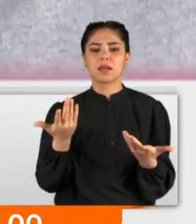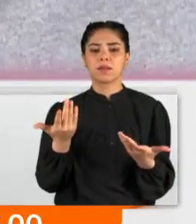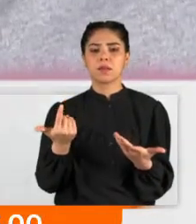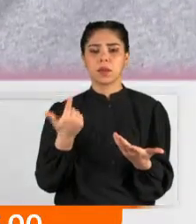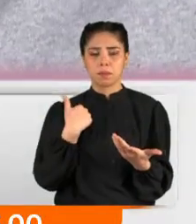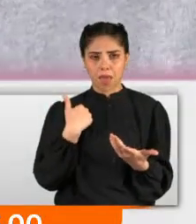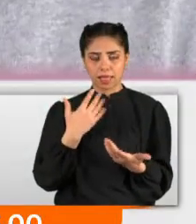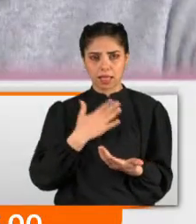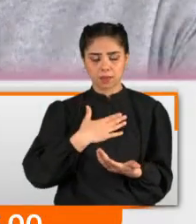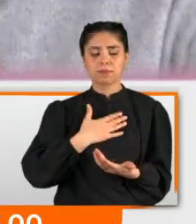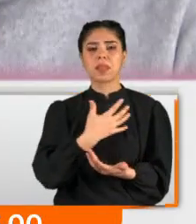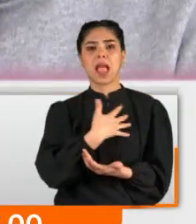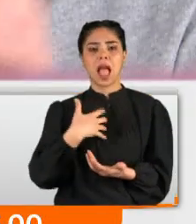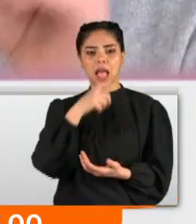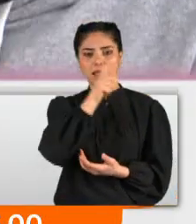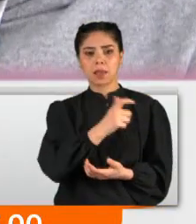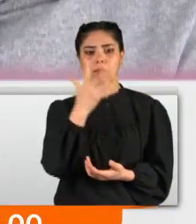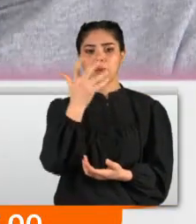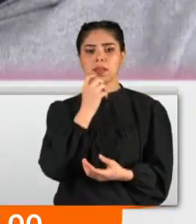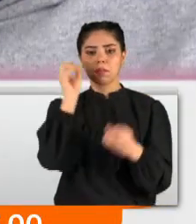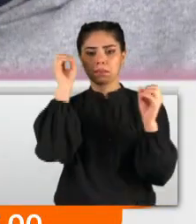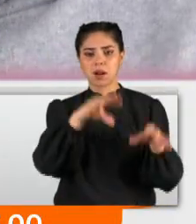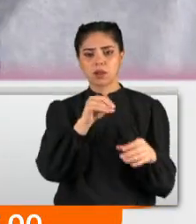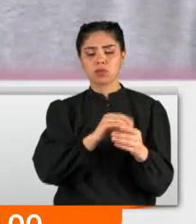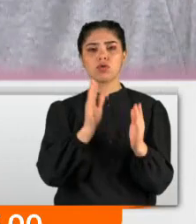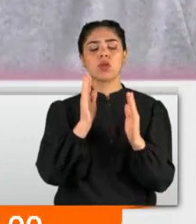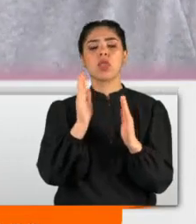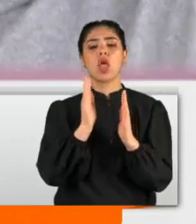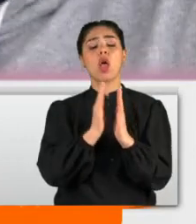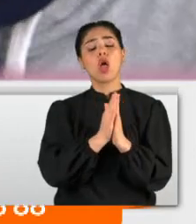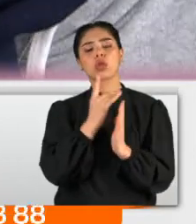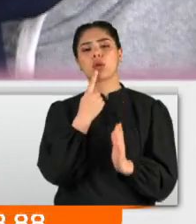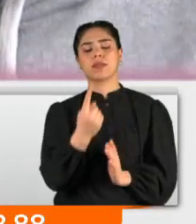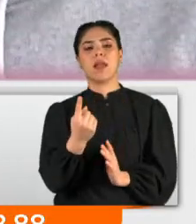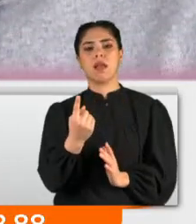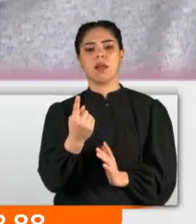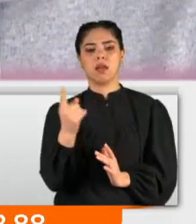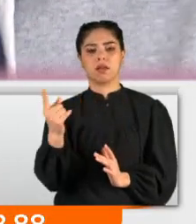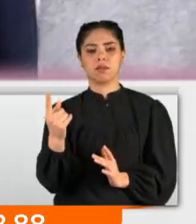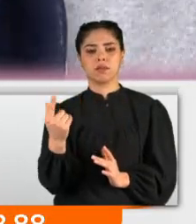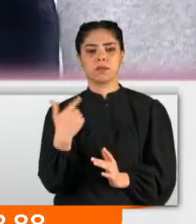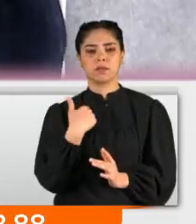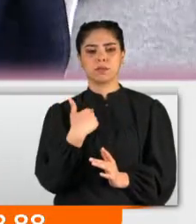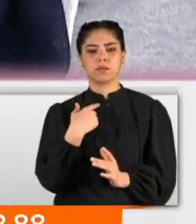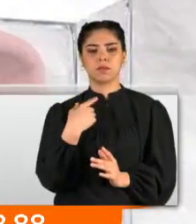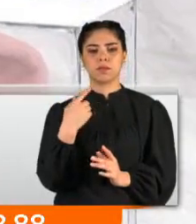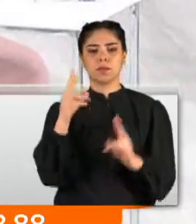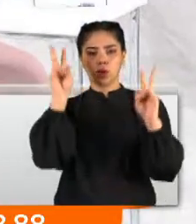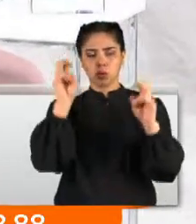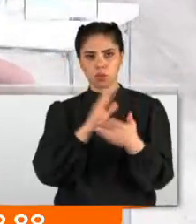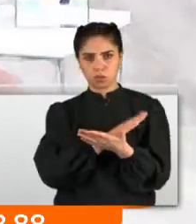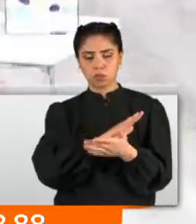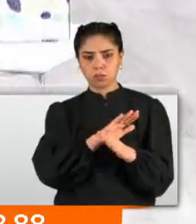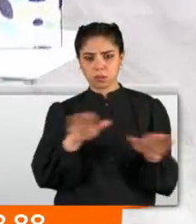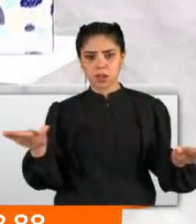Benden ve annemden bizi 5 yıl boyunca bıraktığın için özür dile. Ben kakar şurada özür dilerim. Şimdi benim konumun devamı bitsin. Et